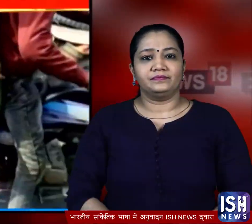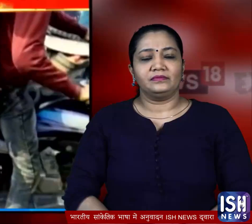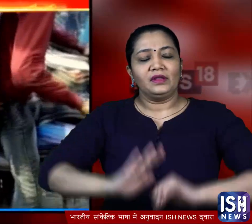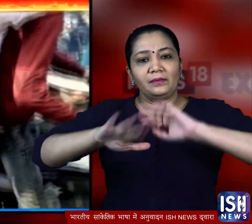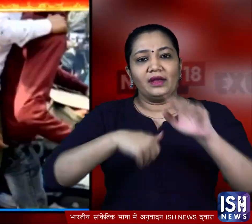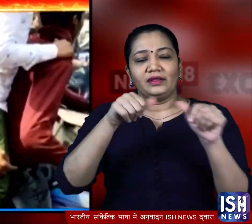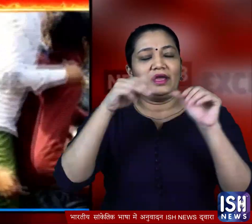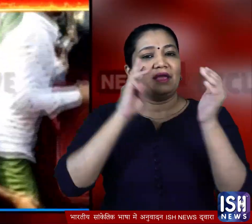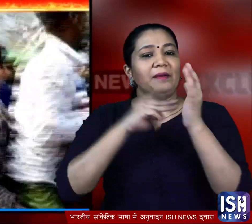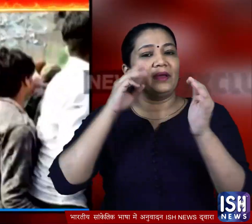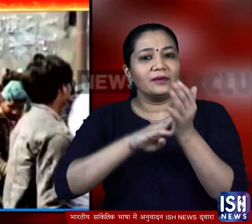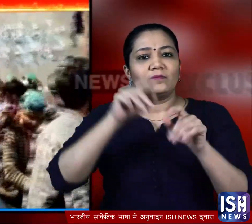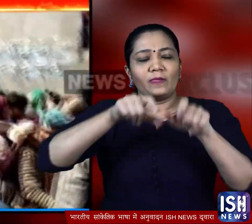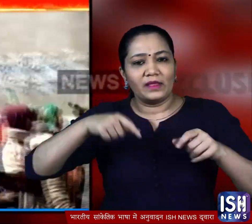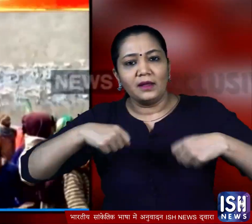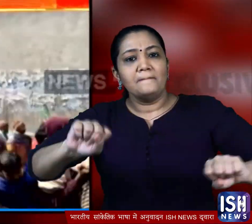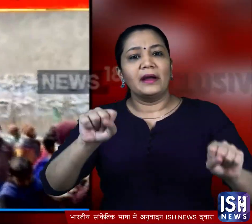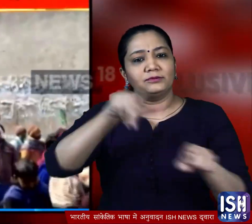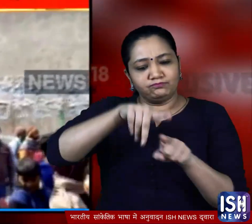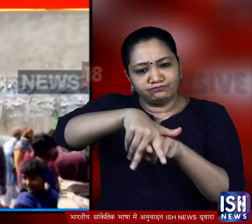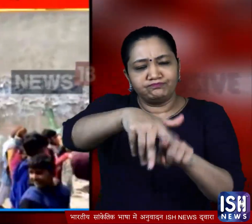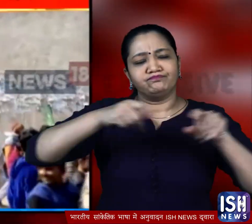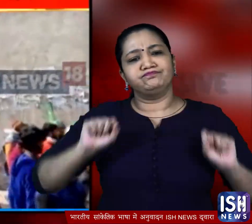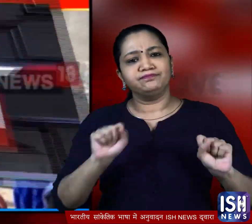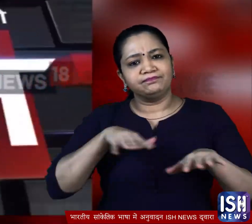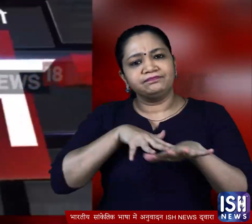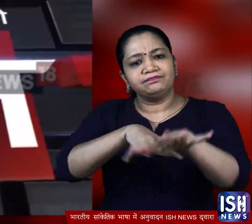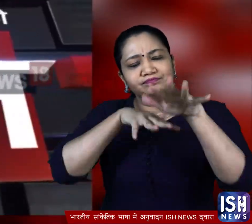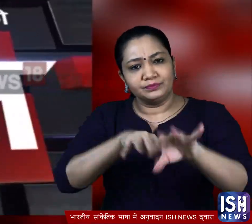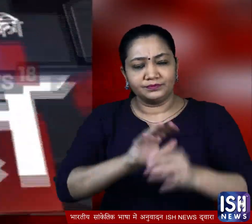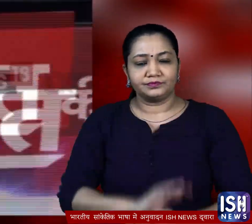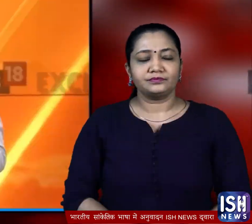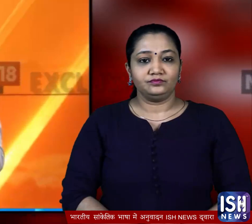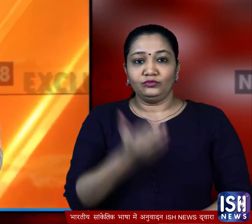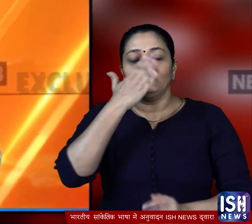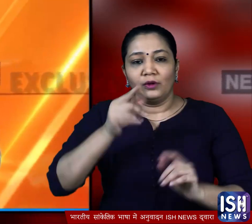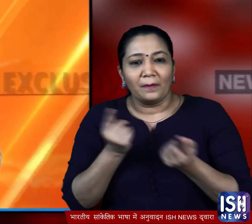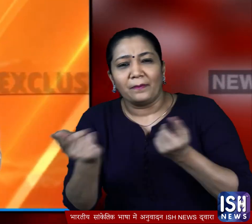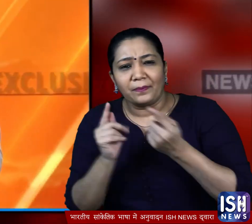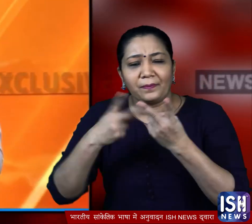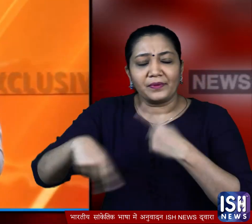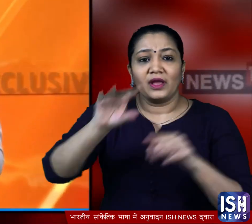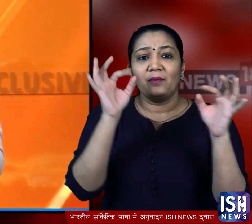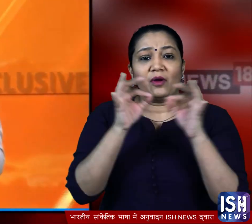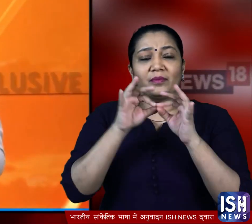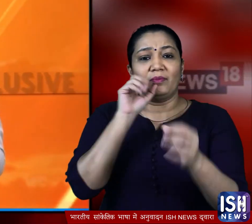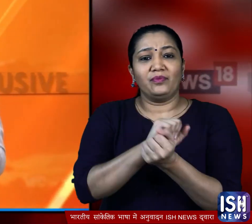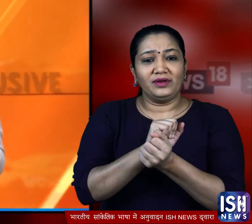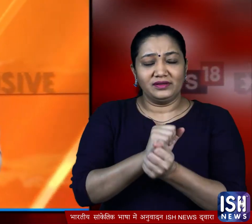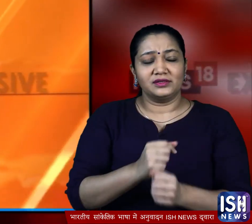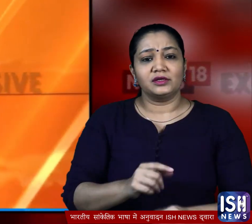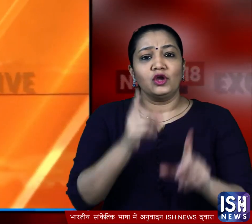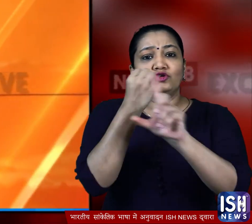बाद में एआईएमआईएम के कार्यकर्ताओं ने वहां मोटरसाइकिल पर बैठकर रैली भी निकाली। छात्रों को भड़काने के आरोप में मुंबई पुलिस